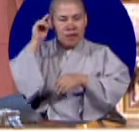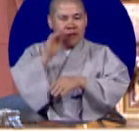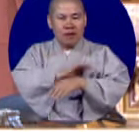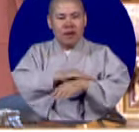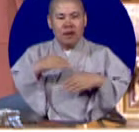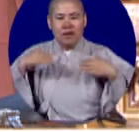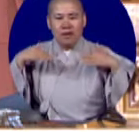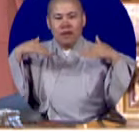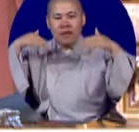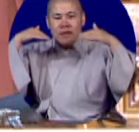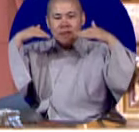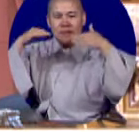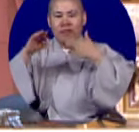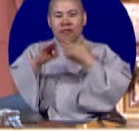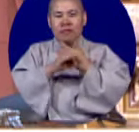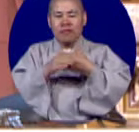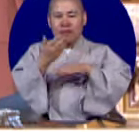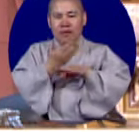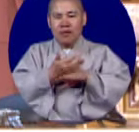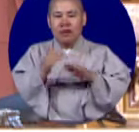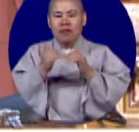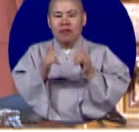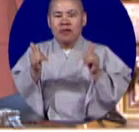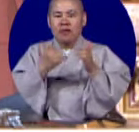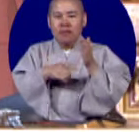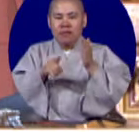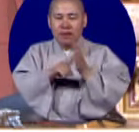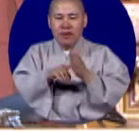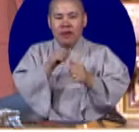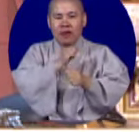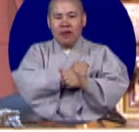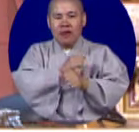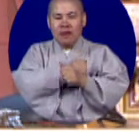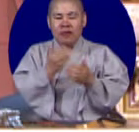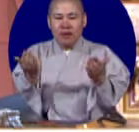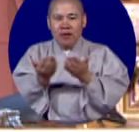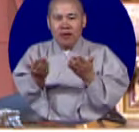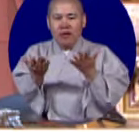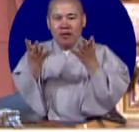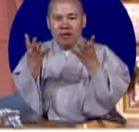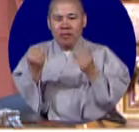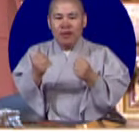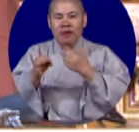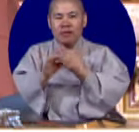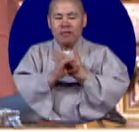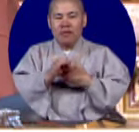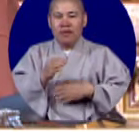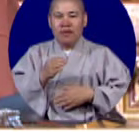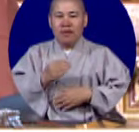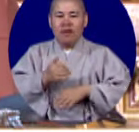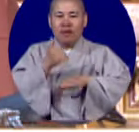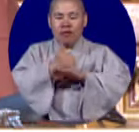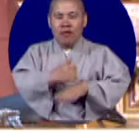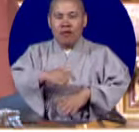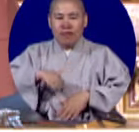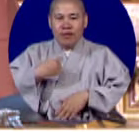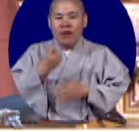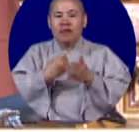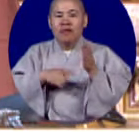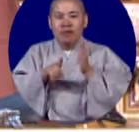성숙할수록 다른 사람을 위해서 하는 일이 많으면 그게 자기를 위한 일인